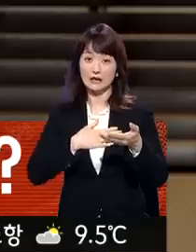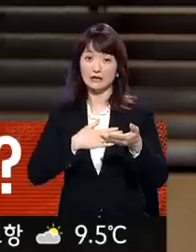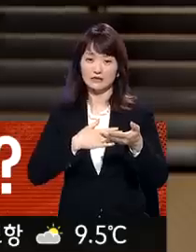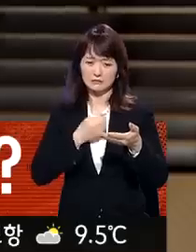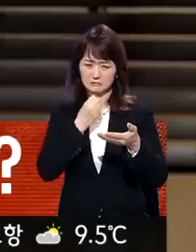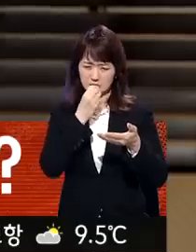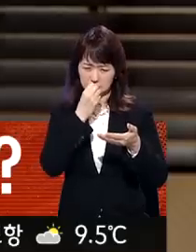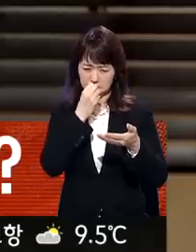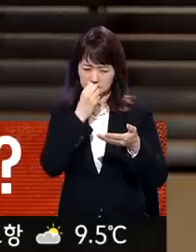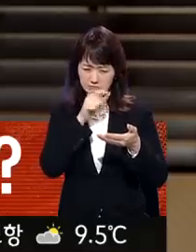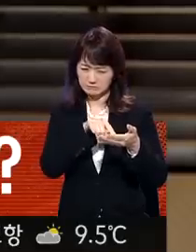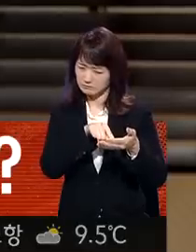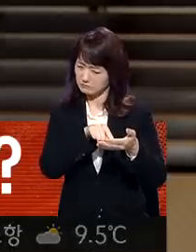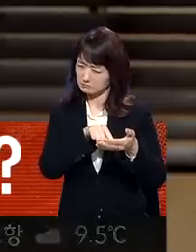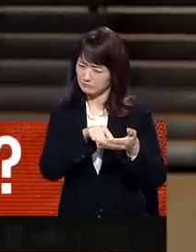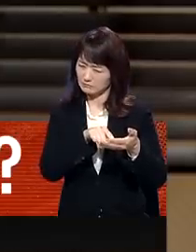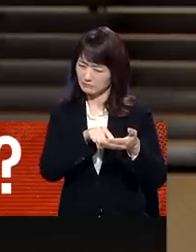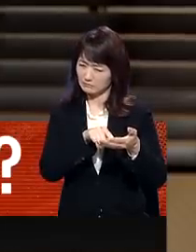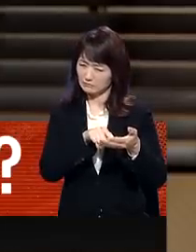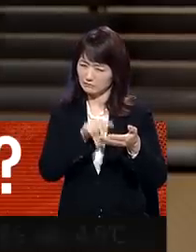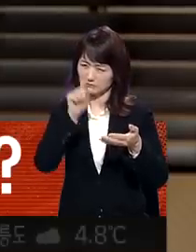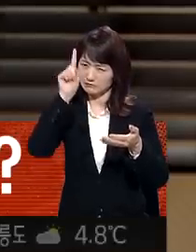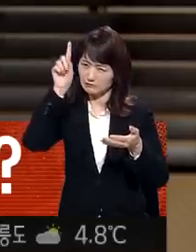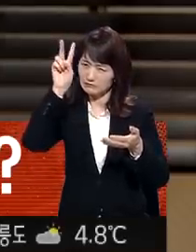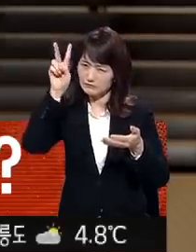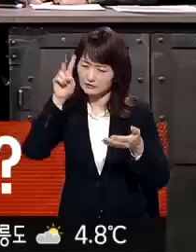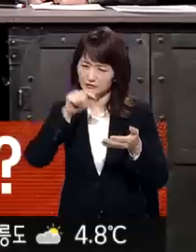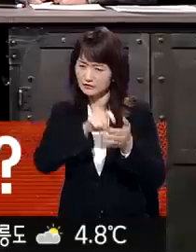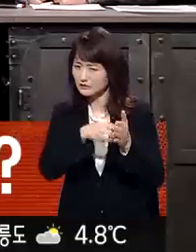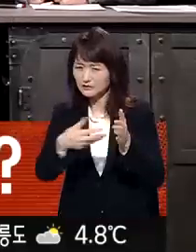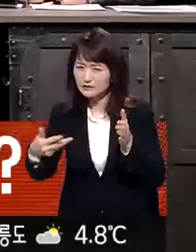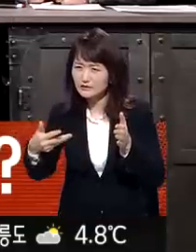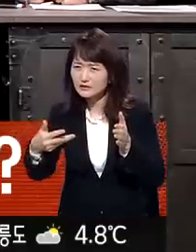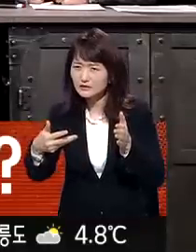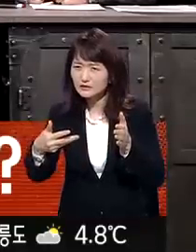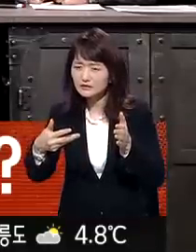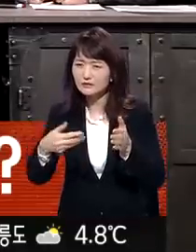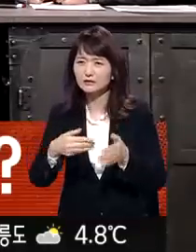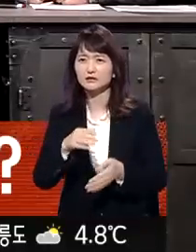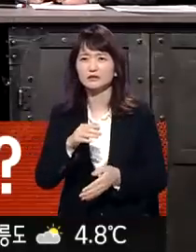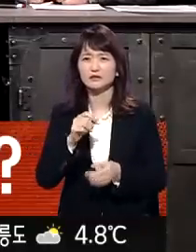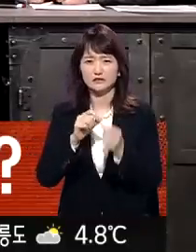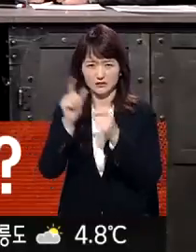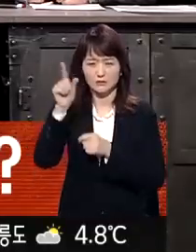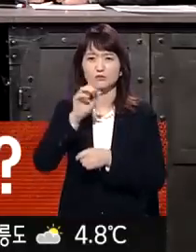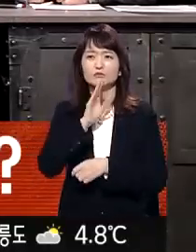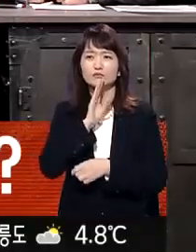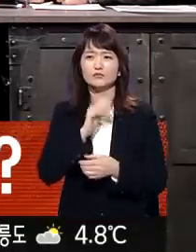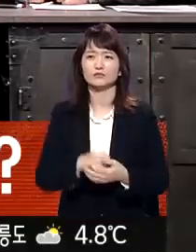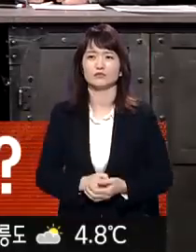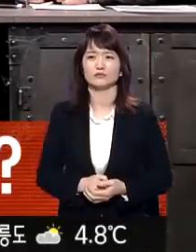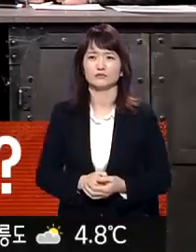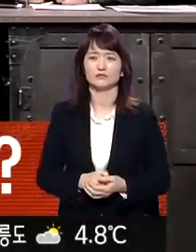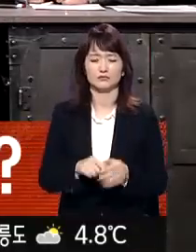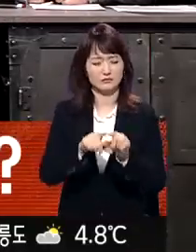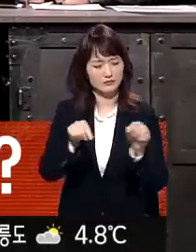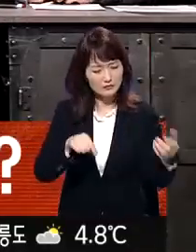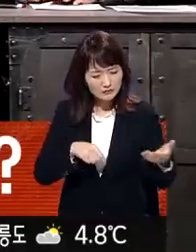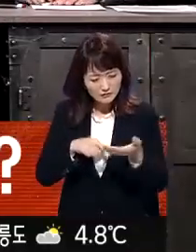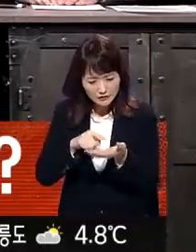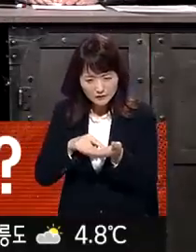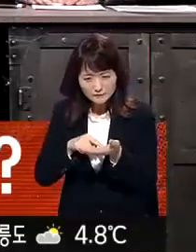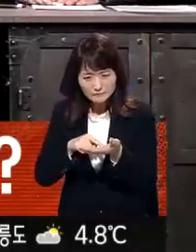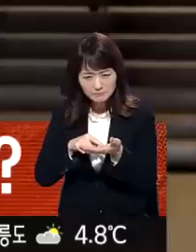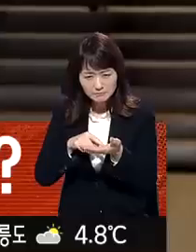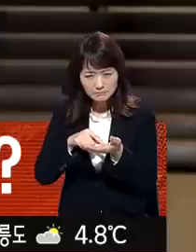알아요. 아, 개코. 이틀 지났는데 아, 그걸 맞춰버립니다. 근데 거의 맞아요. 살짝 상한 거를 뭐 저는